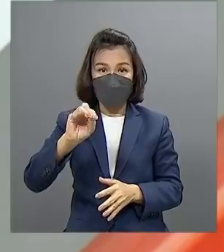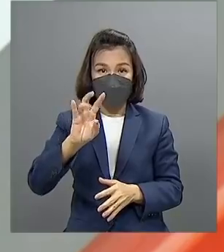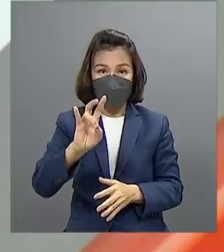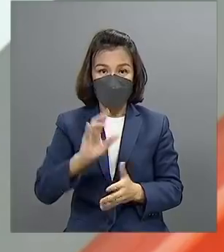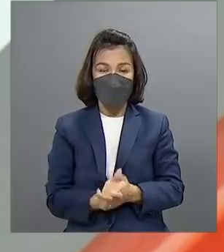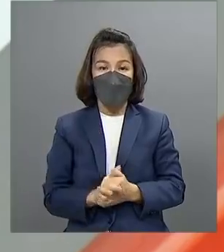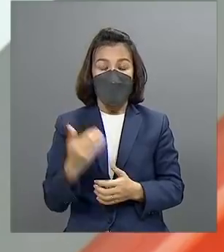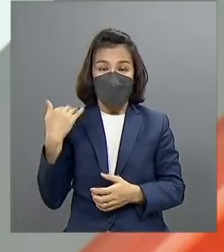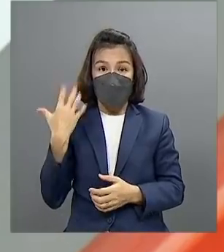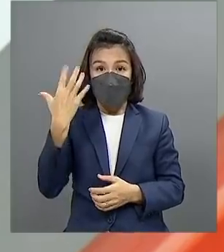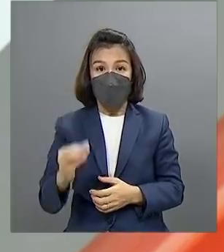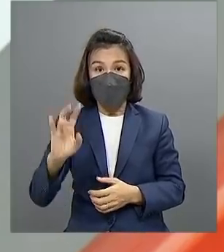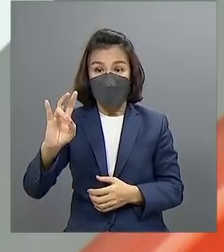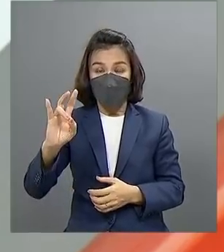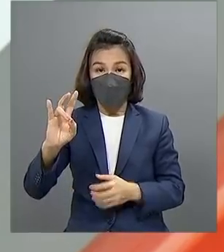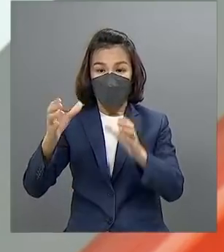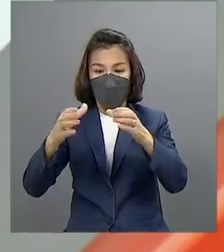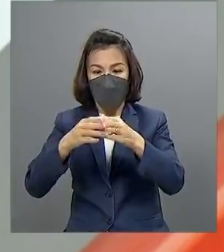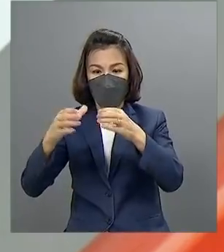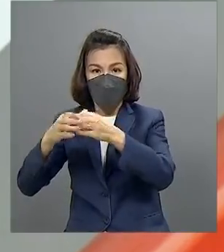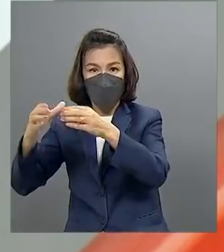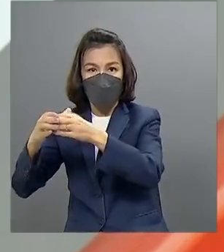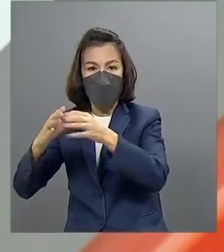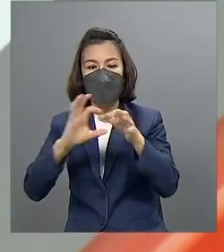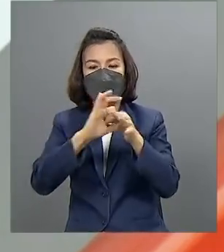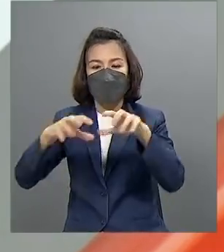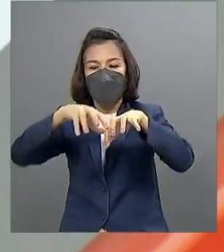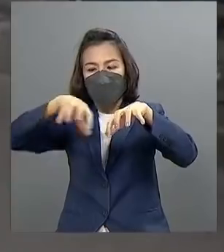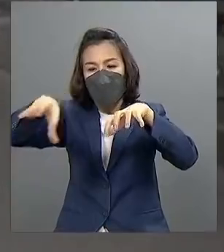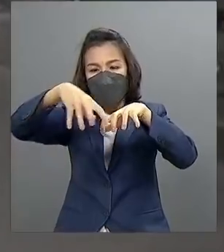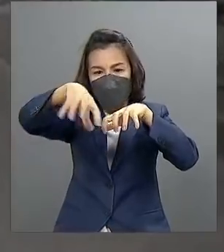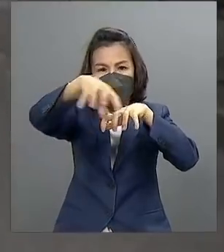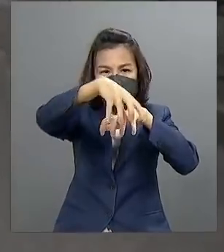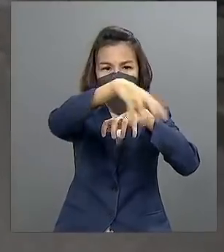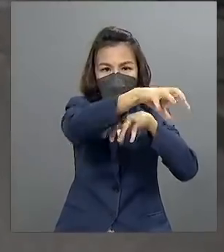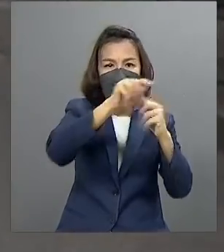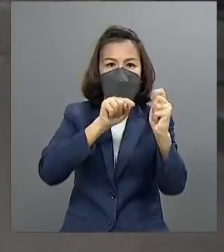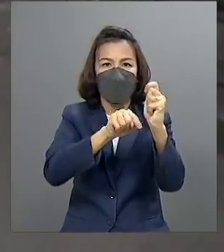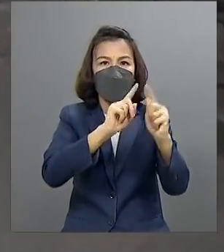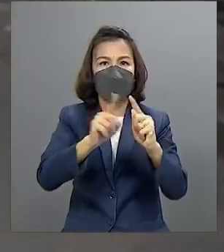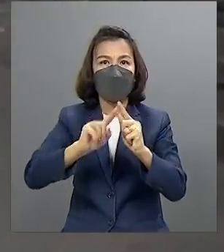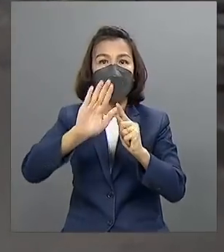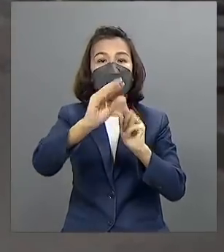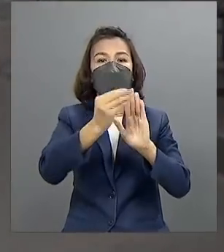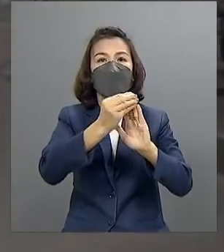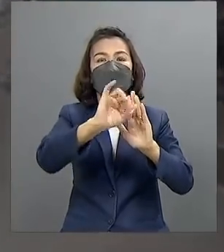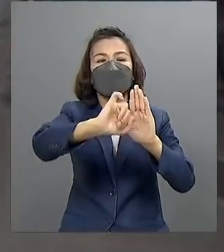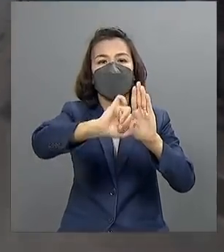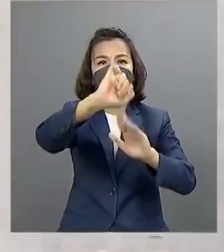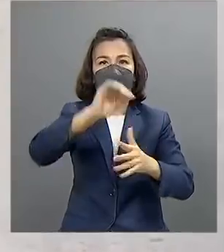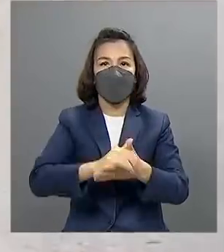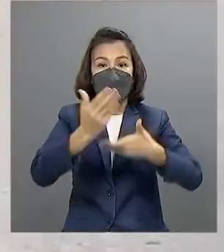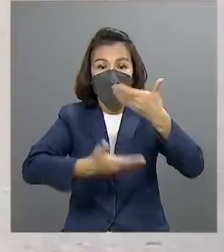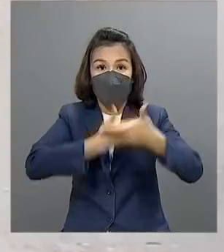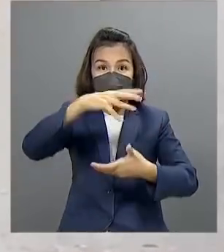7คลัสเตอร์ย่อยที่มีความเชื่อมโยงระจาอยู่ในพื้นที่อำเภอต่างๆค่ะอ่ะที่ตลาดเมืองใหม่ตลาดเมือง